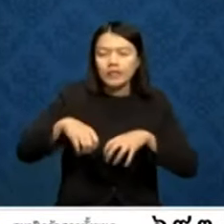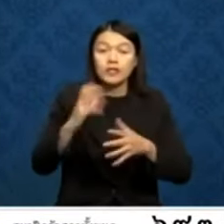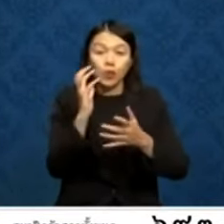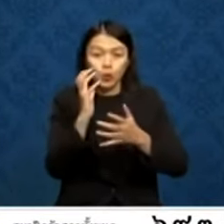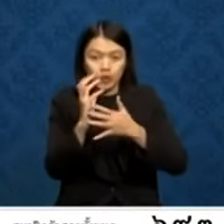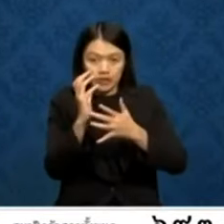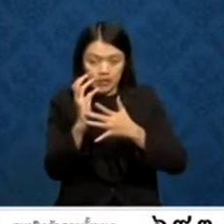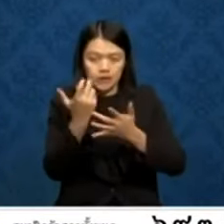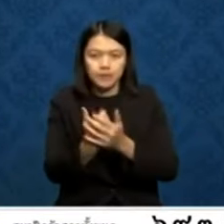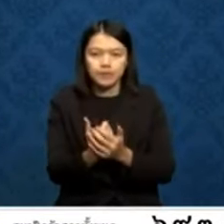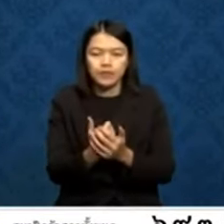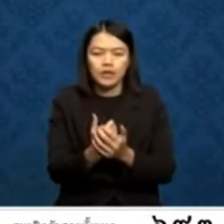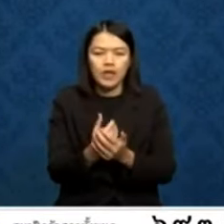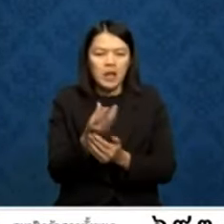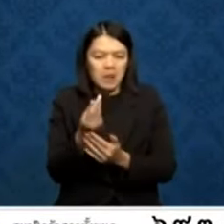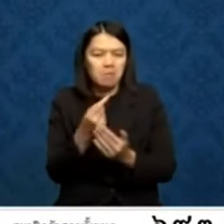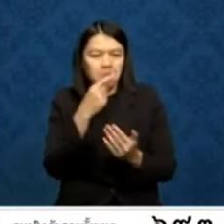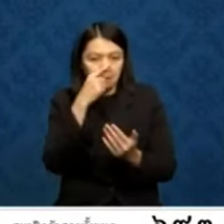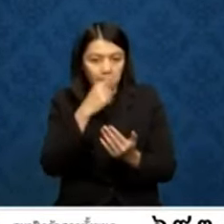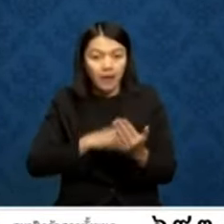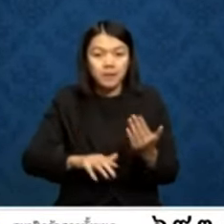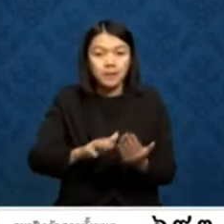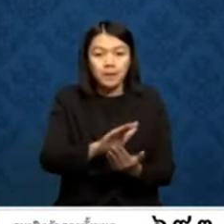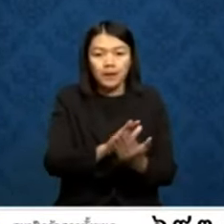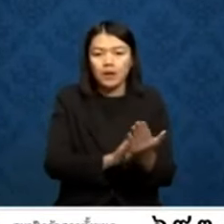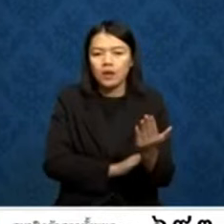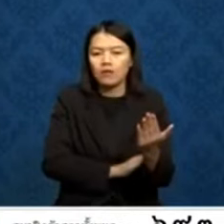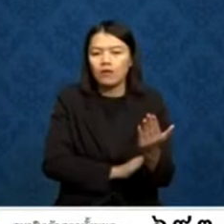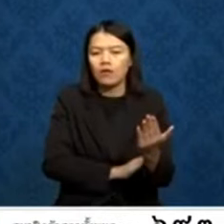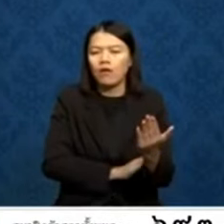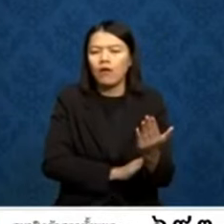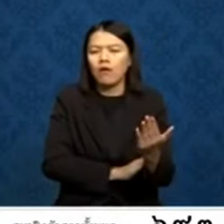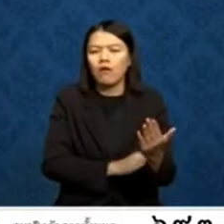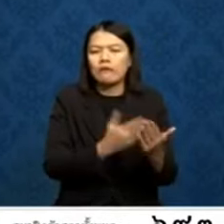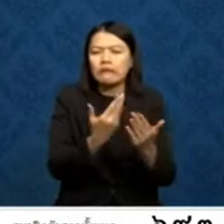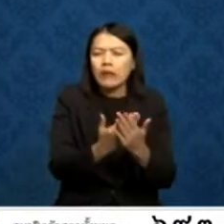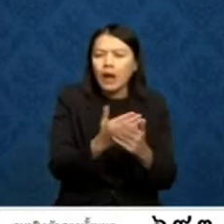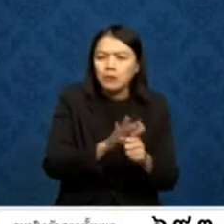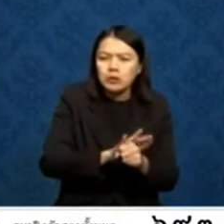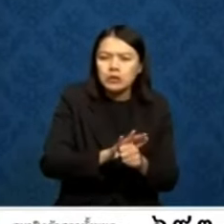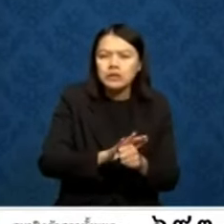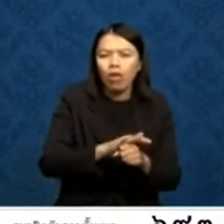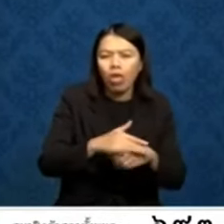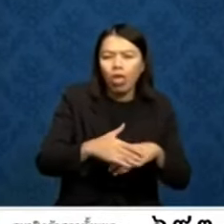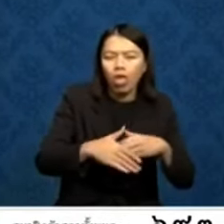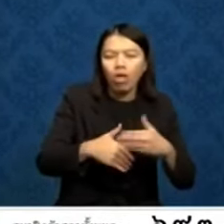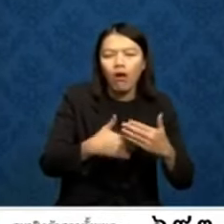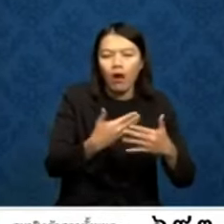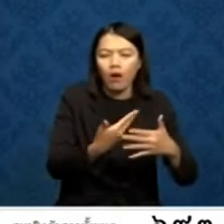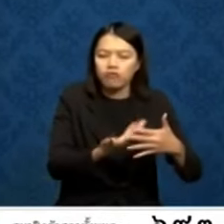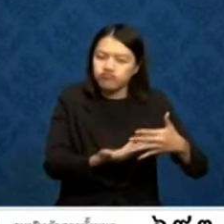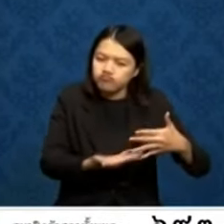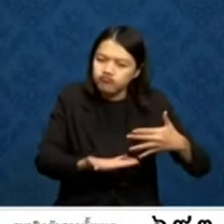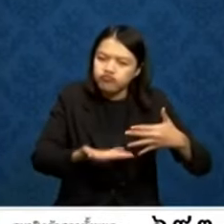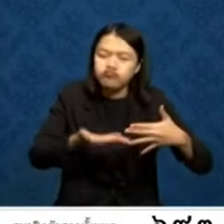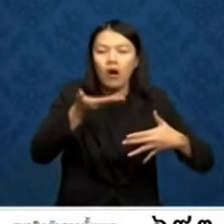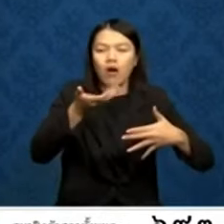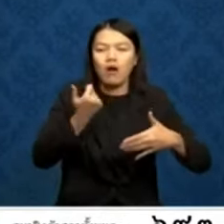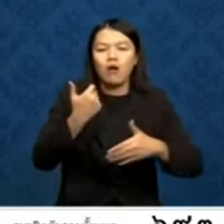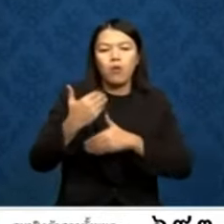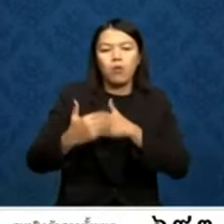ยีเพื่อเร่งให้ประเทศไทยหลุดพ้นจากกับดักรายได้ปานกลางโดยเร็วและพัฒนาบทบา